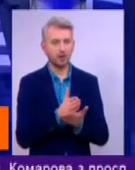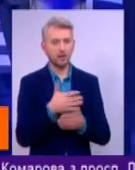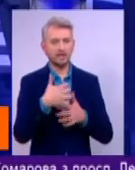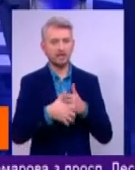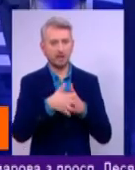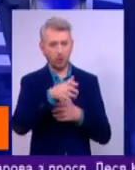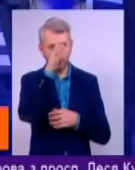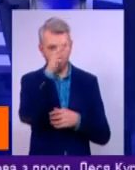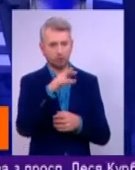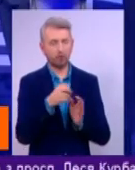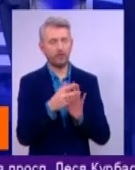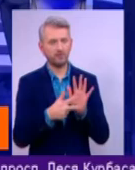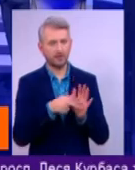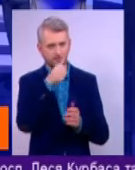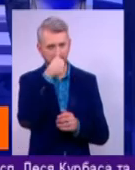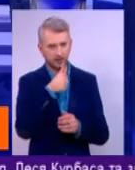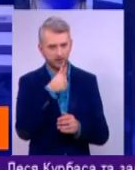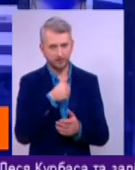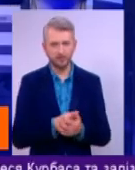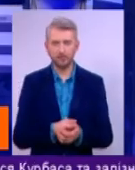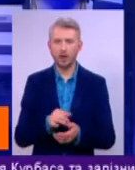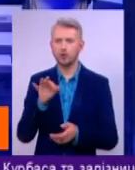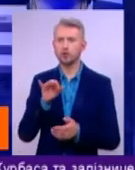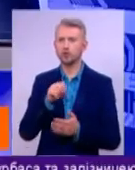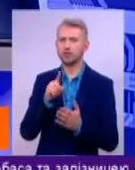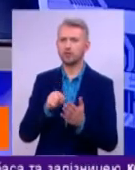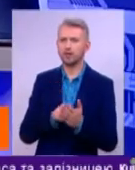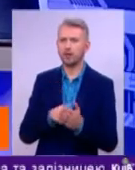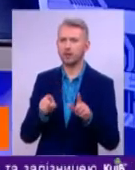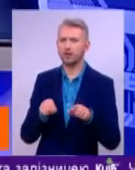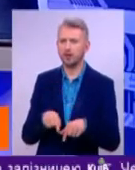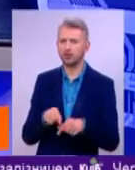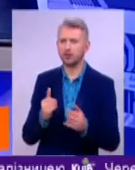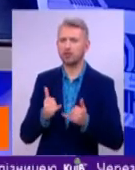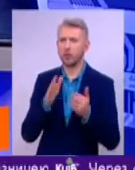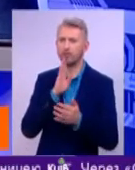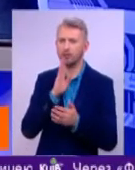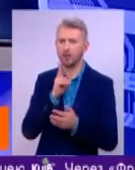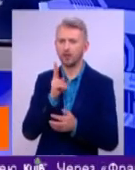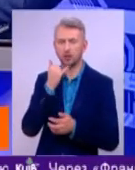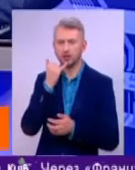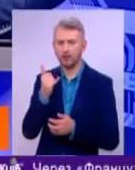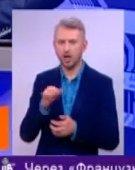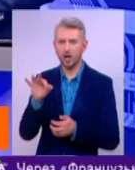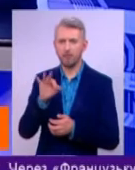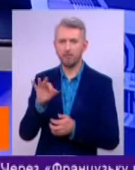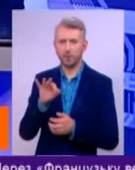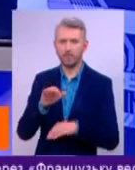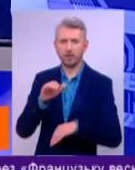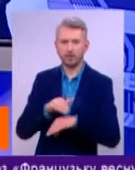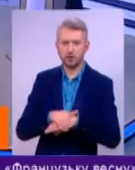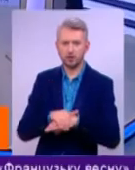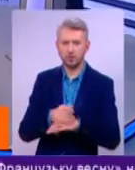середню освіту, то 18 місяців. Щодо запитання теж шановної пані, яка телефонувала, про, ну,